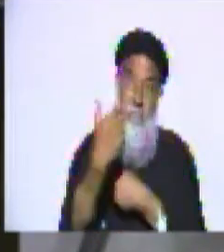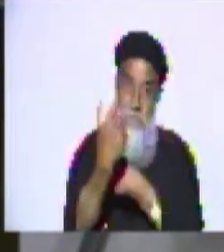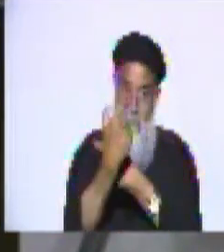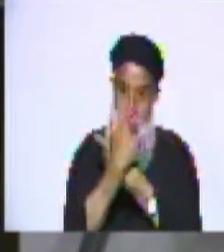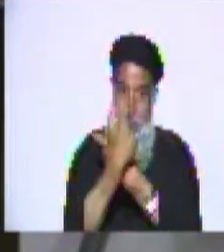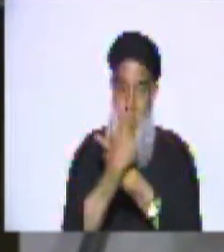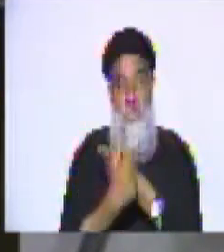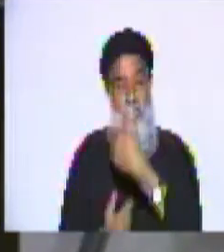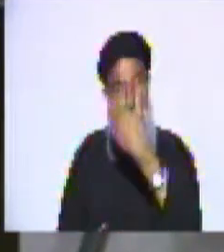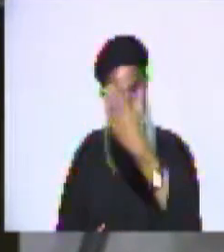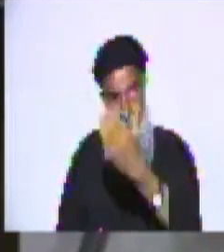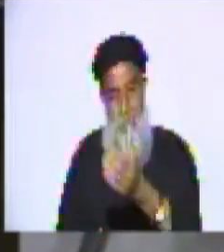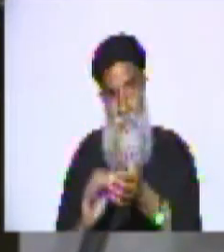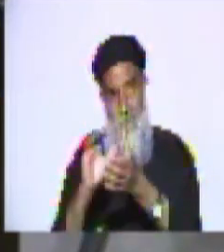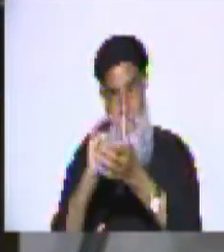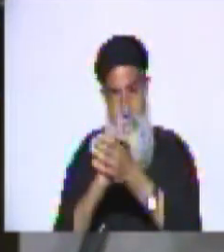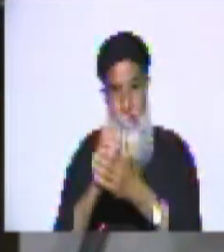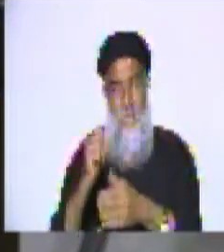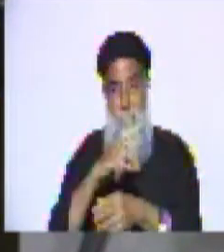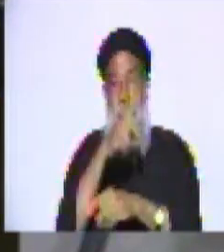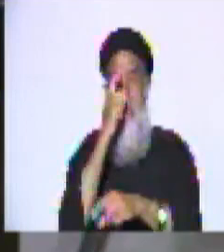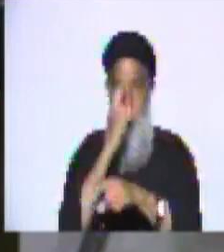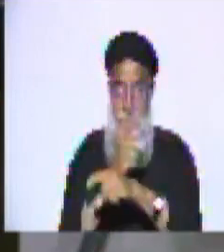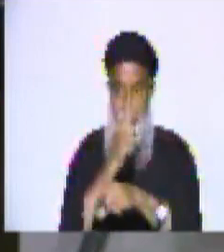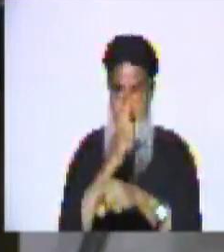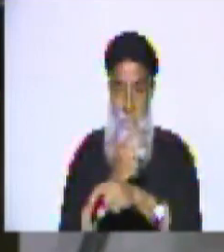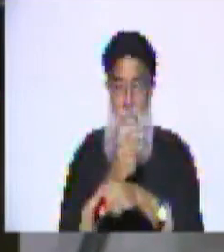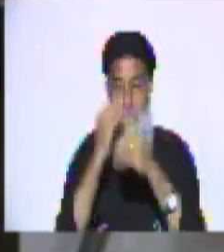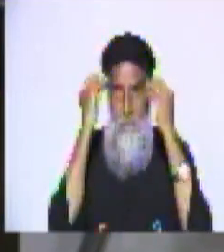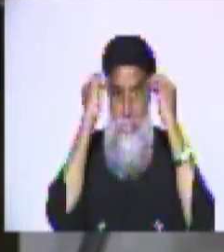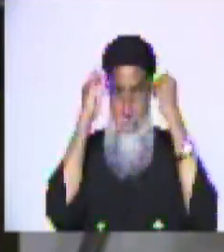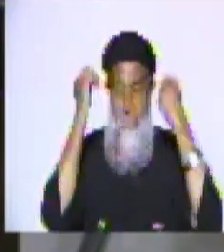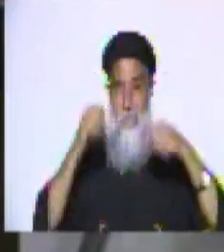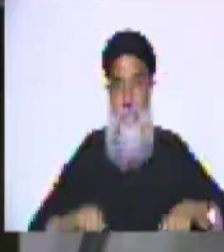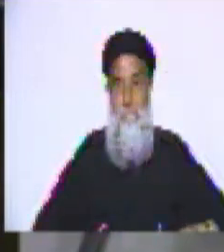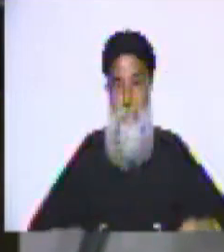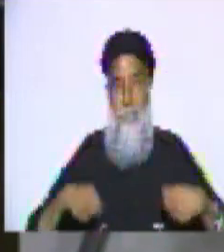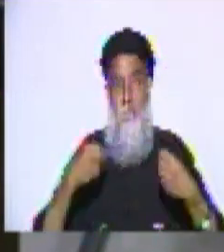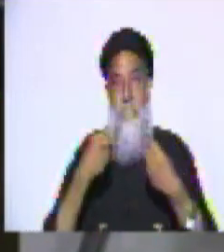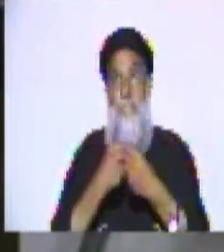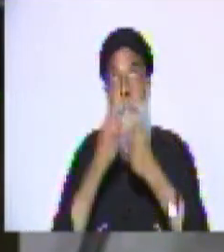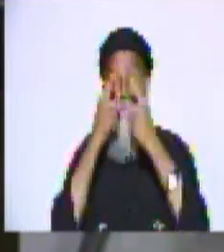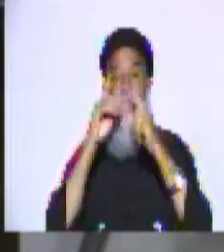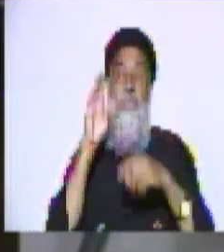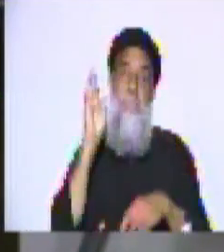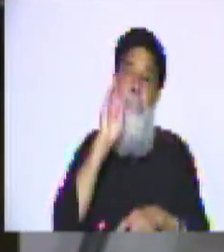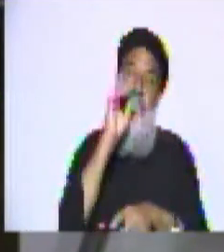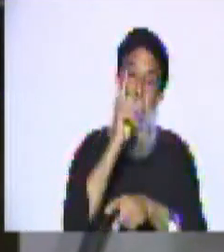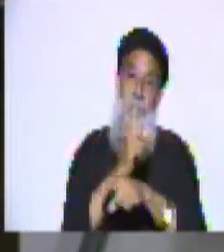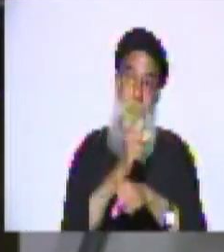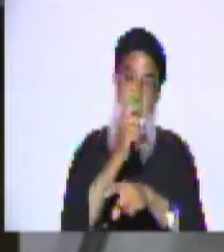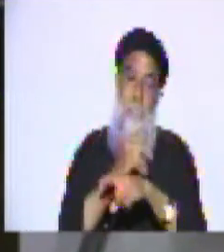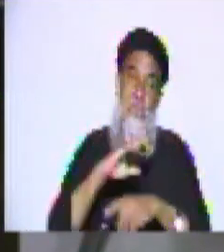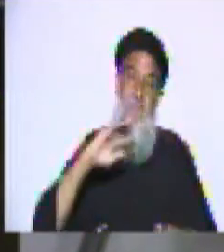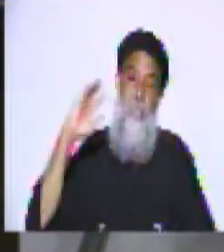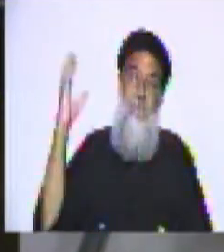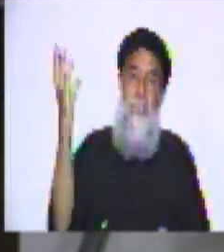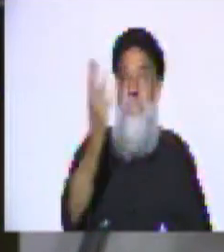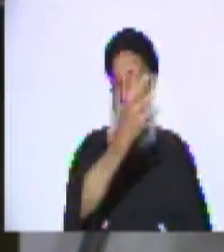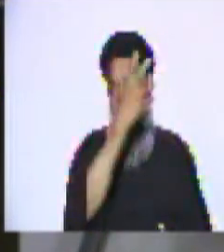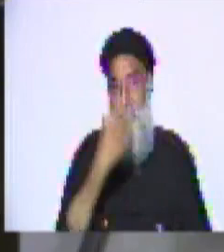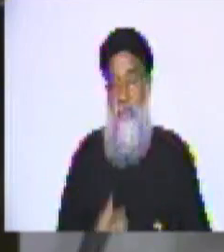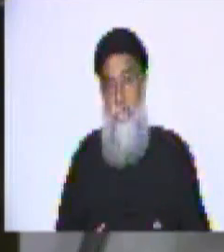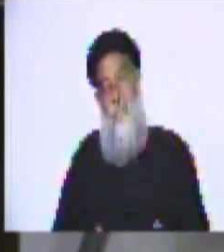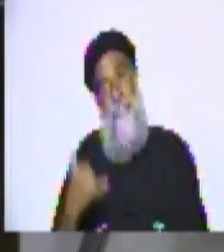التلاميذ كيفية الحياة مع الله في حديثه عموما. يعني ولذلك مهم قوي